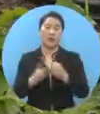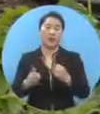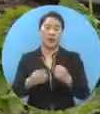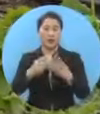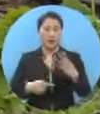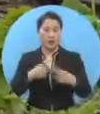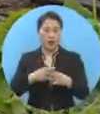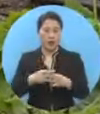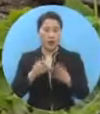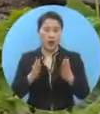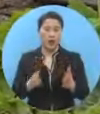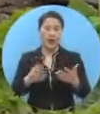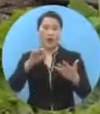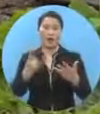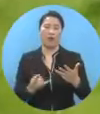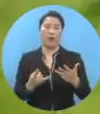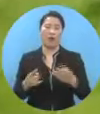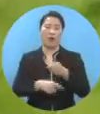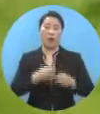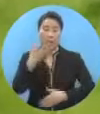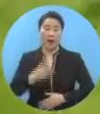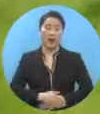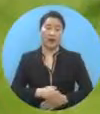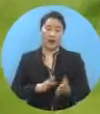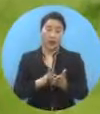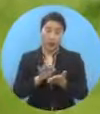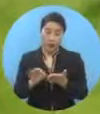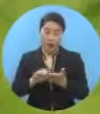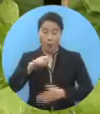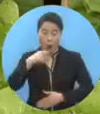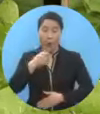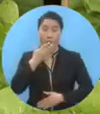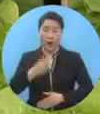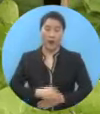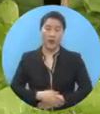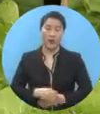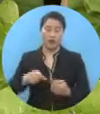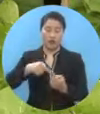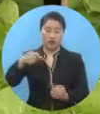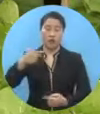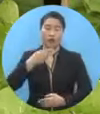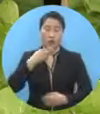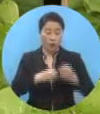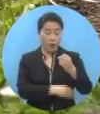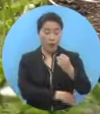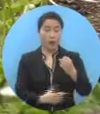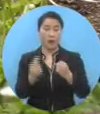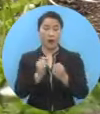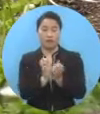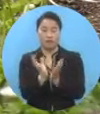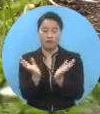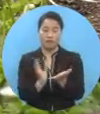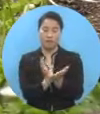정도 수확할 수 있습니다. 약용과 식용으로 이용되는 흰 민들레는 온 줄기가 없고 굵은